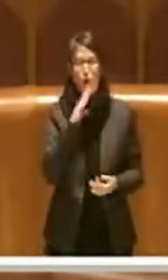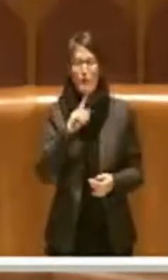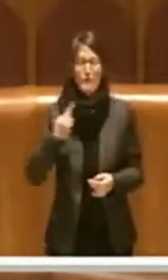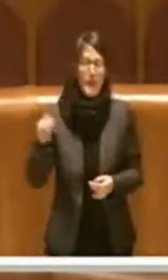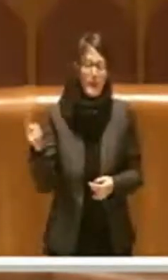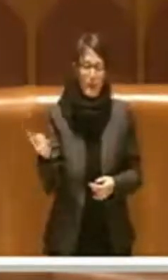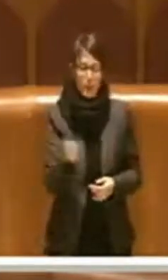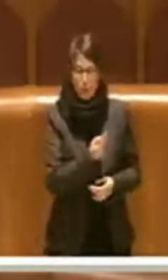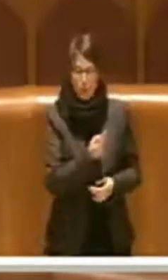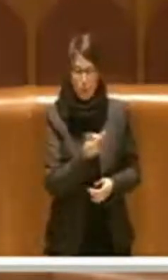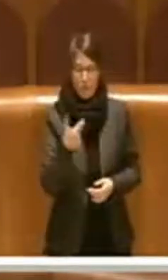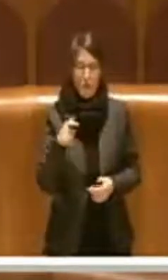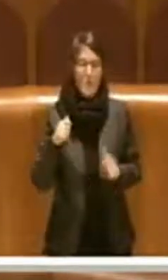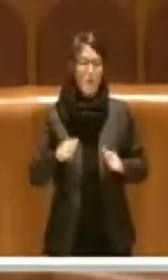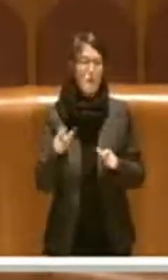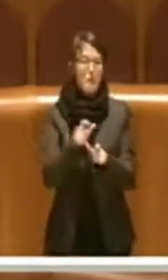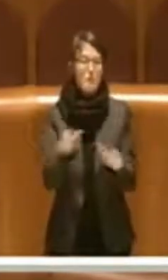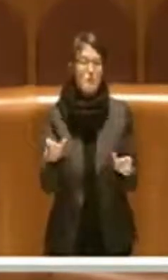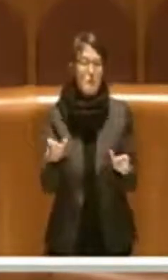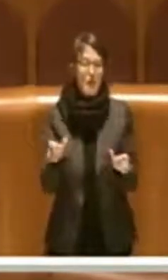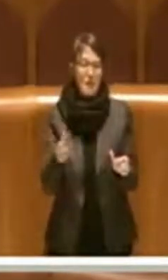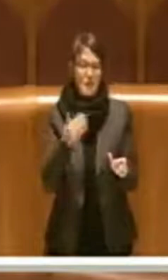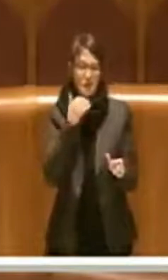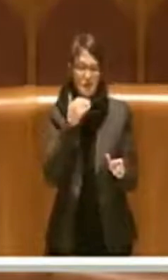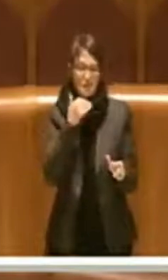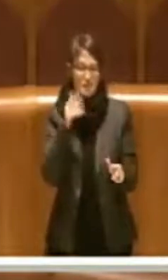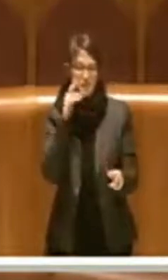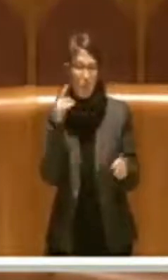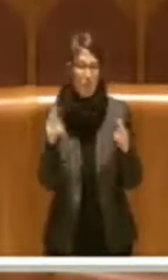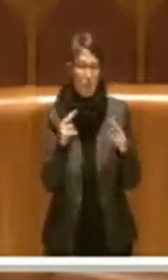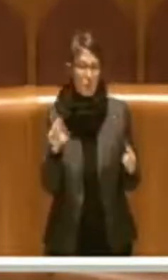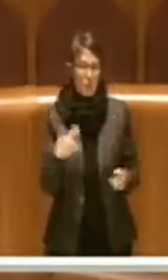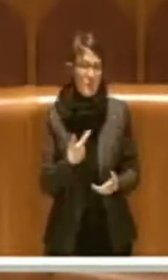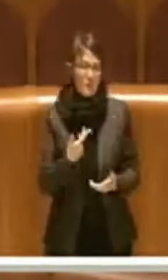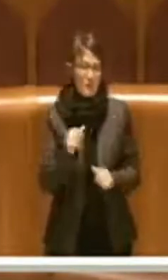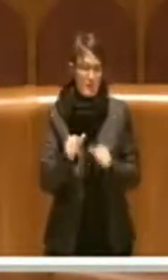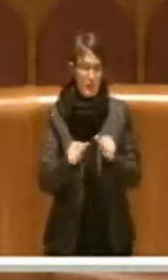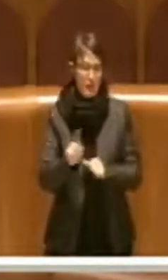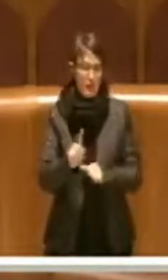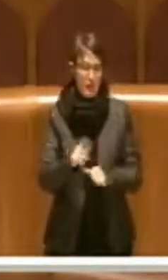non credo che ci siano diversità di vedute e di opinioni. Grazie.